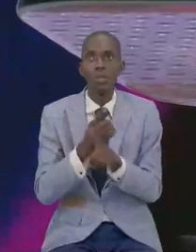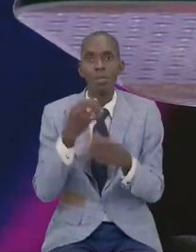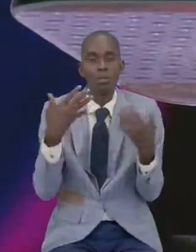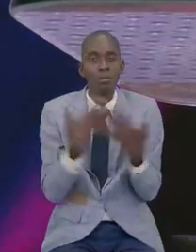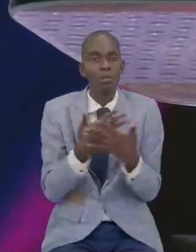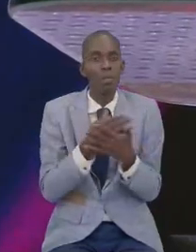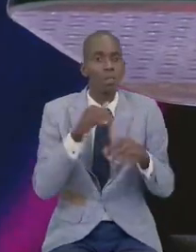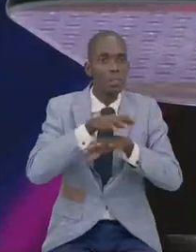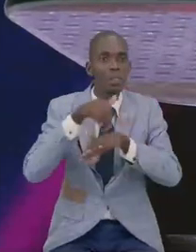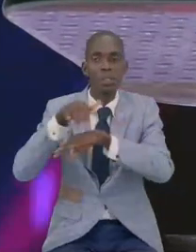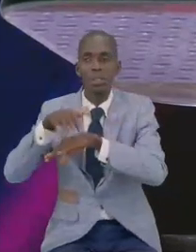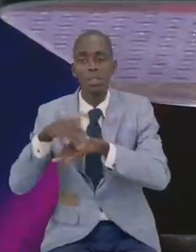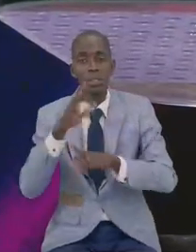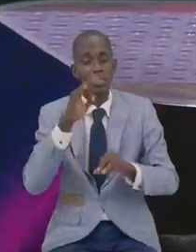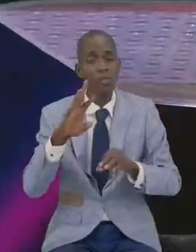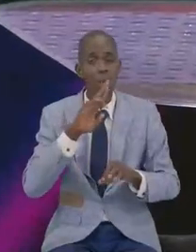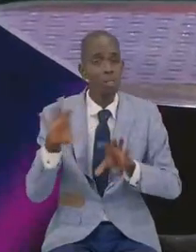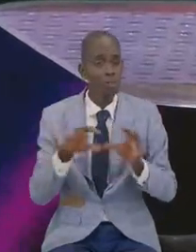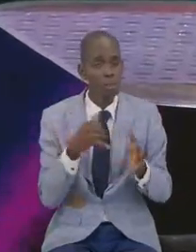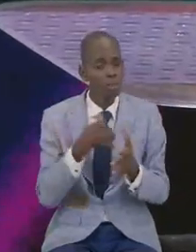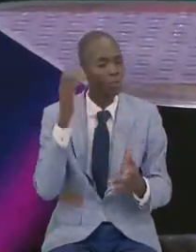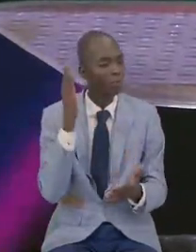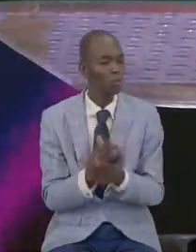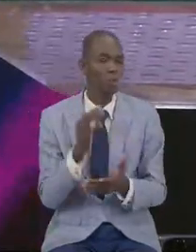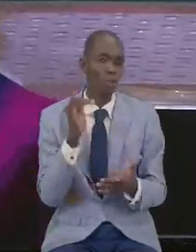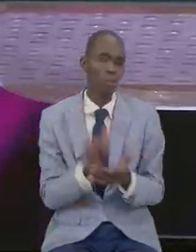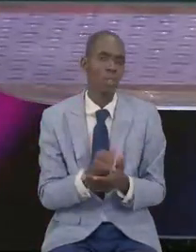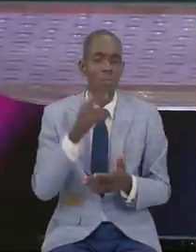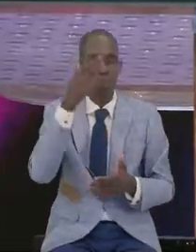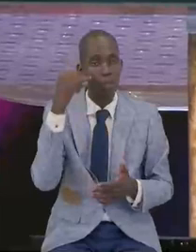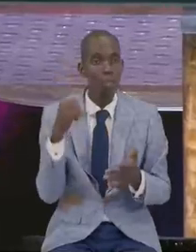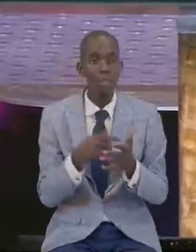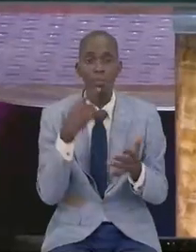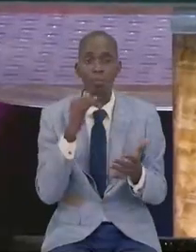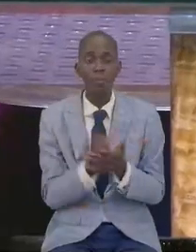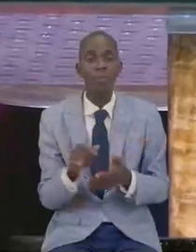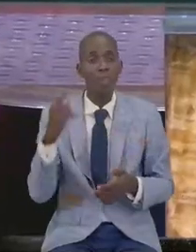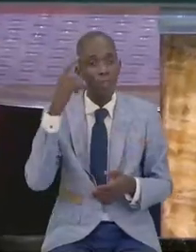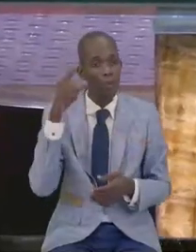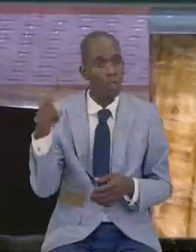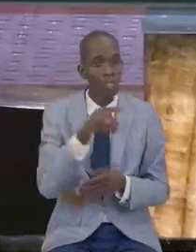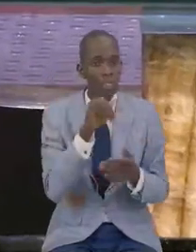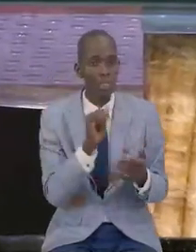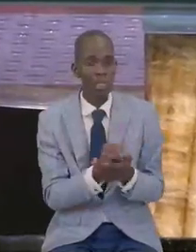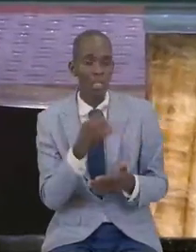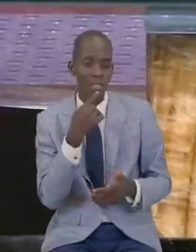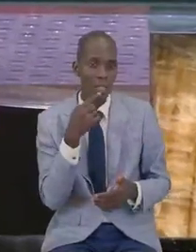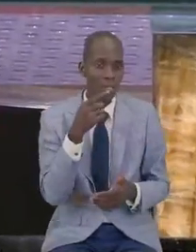Tu envoies. Si tu fais cela, tu dois cesser cela. Parce que c'est dit